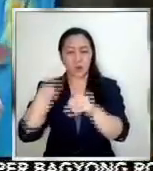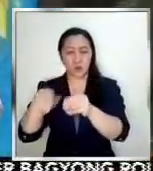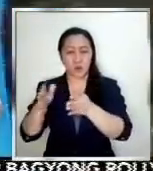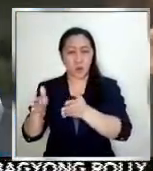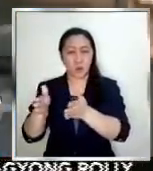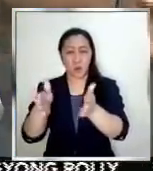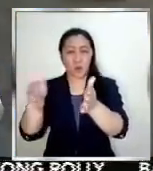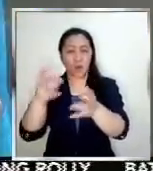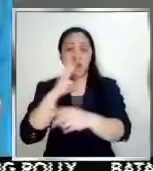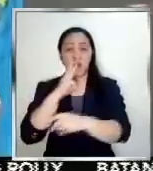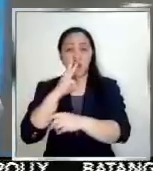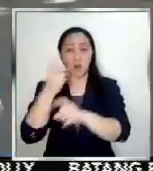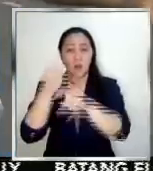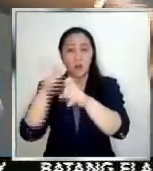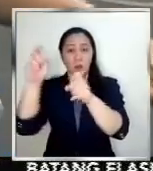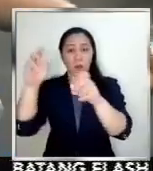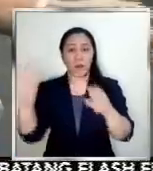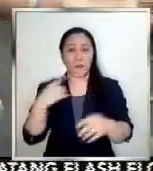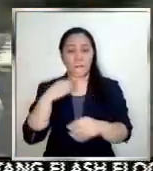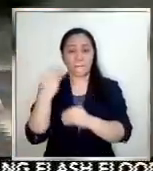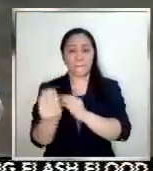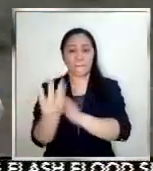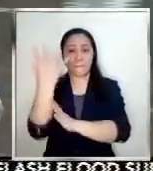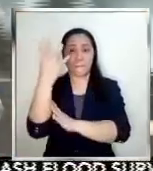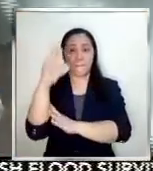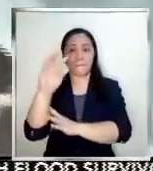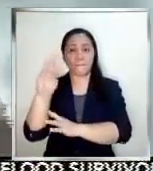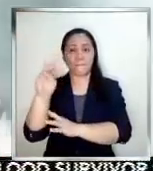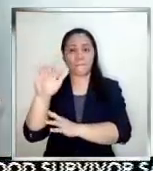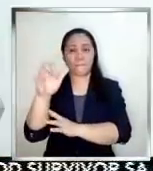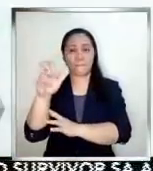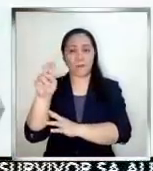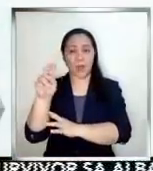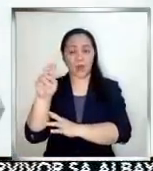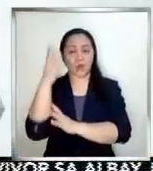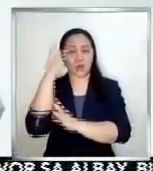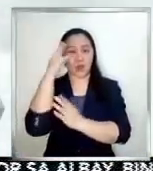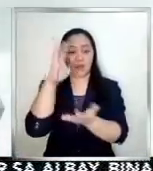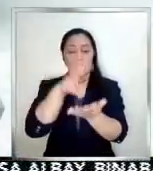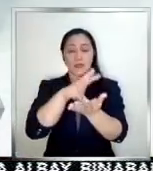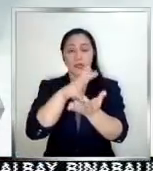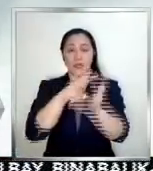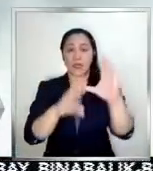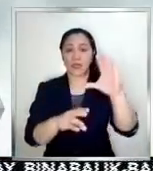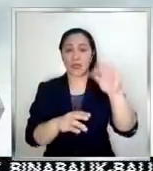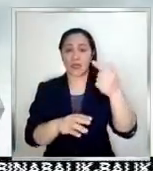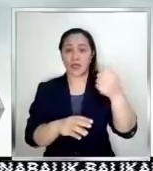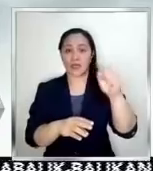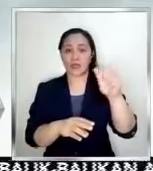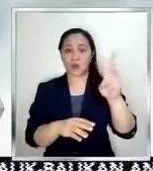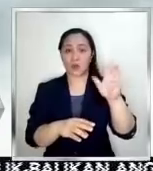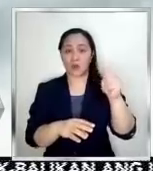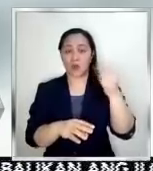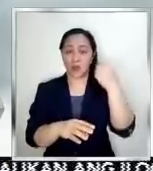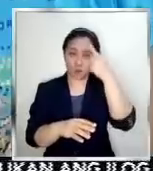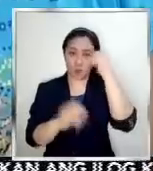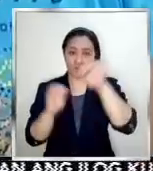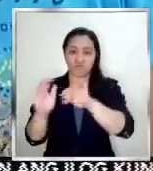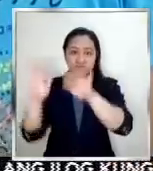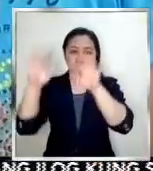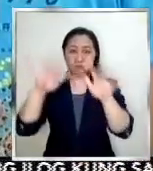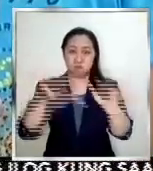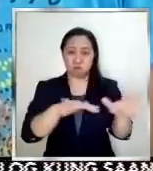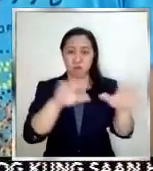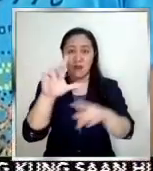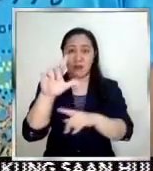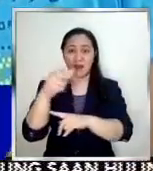pamilyang ito, narito pa rin sa kagsawa sa daraga kahit nalubog din sa lahar ang kanilang bahay nang manalasa ang Super Typhoon Rolly.